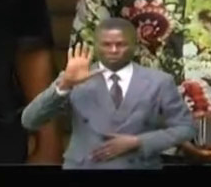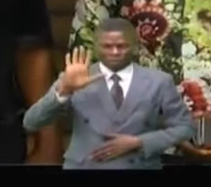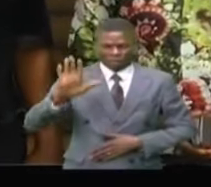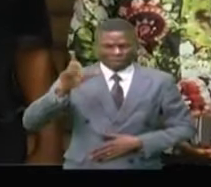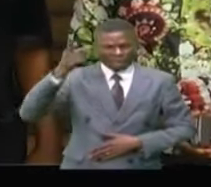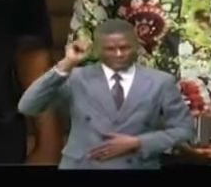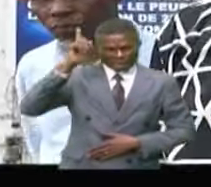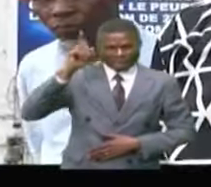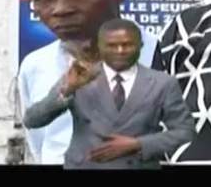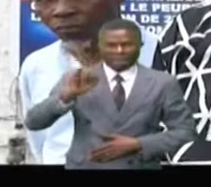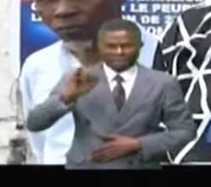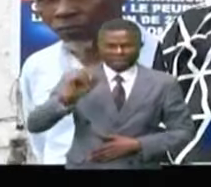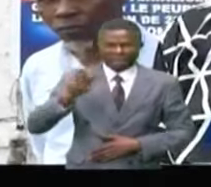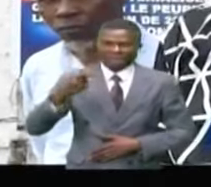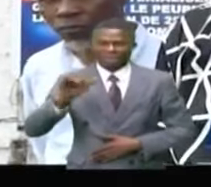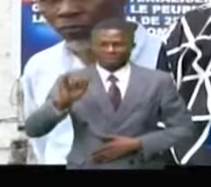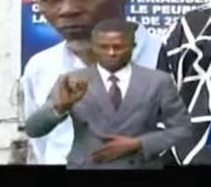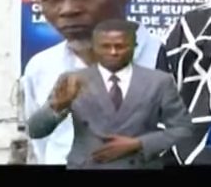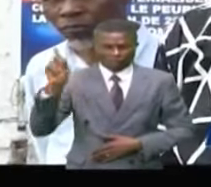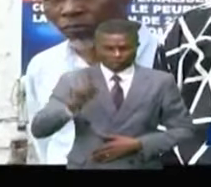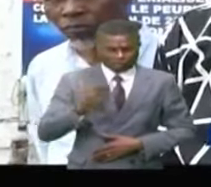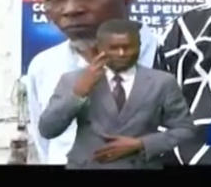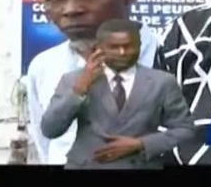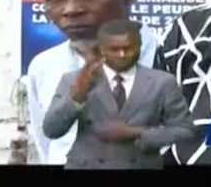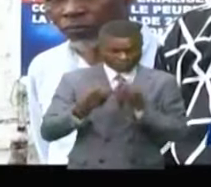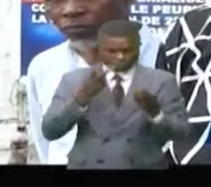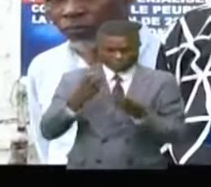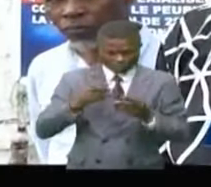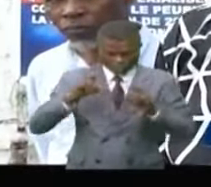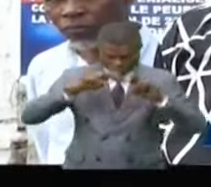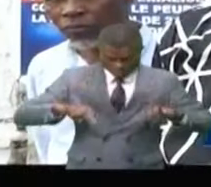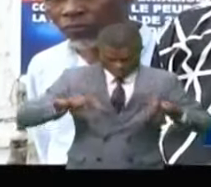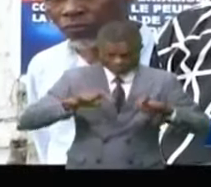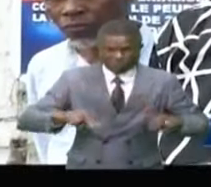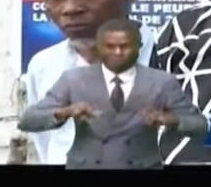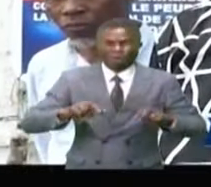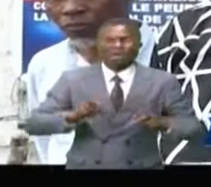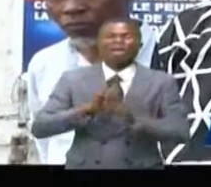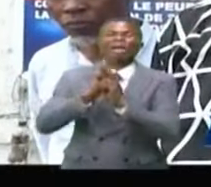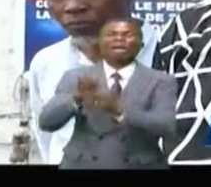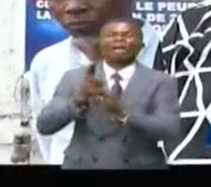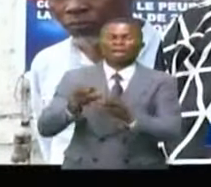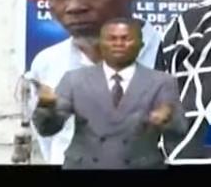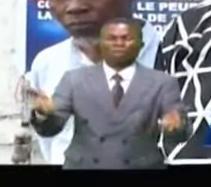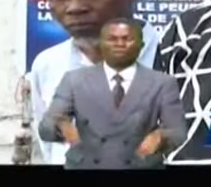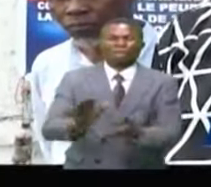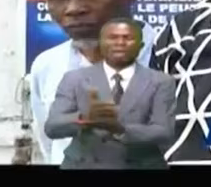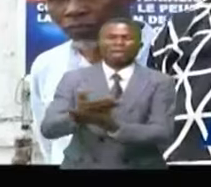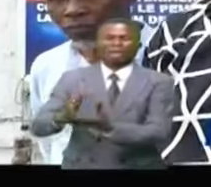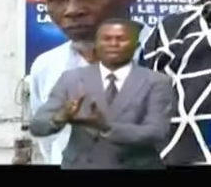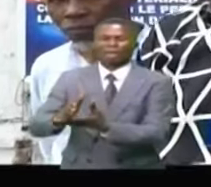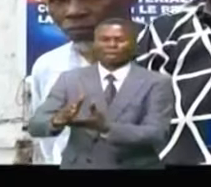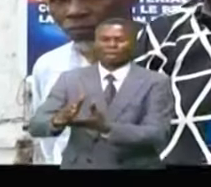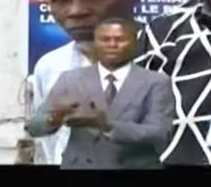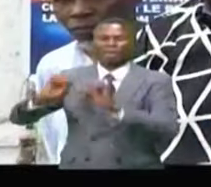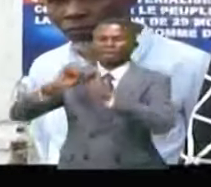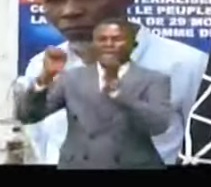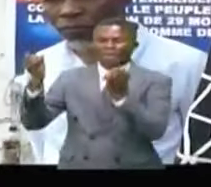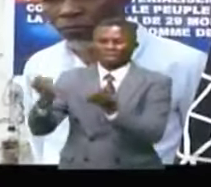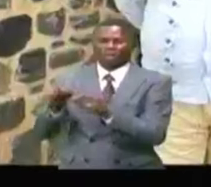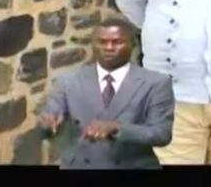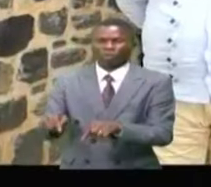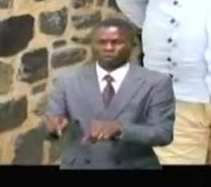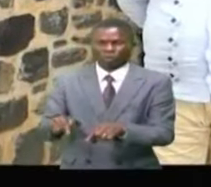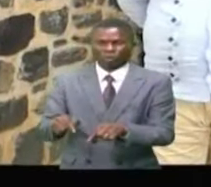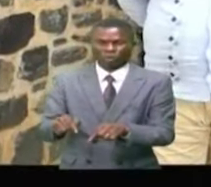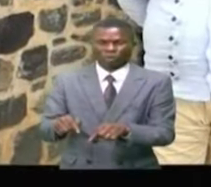l'époque qui est venu voir, vérifier les rapports existants entre la maison Jean Courage, présidée